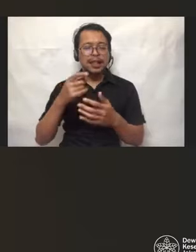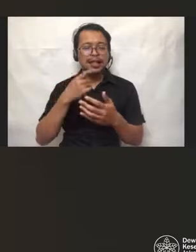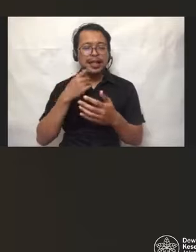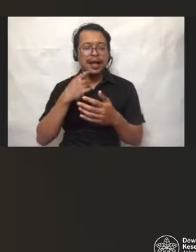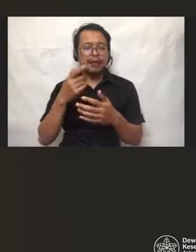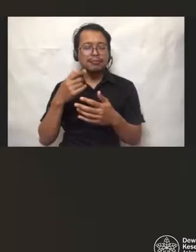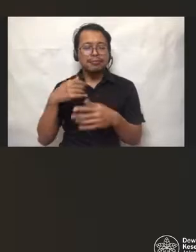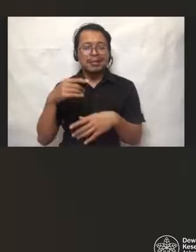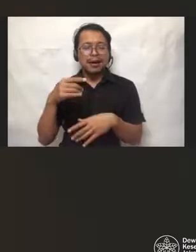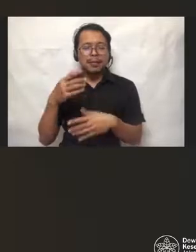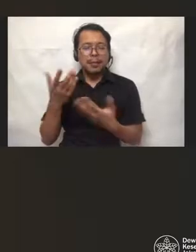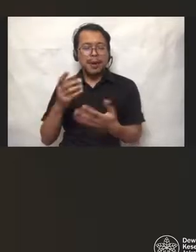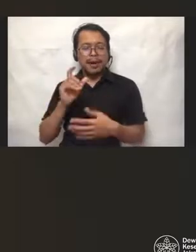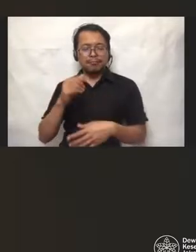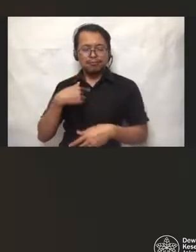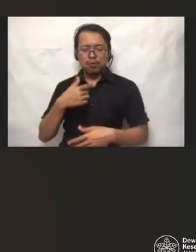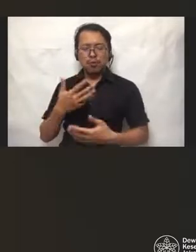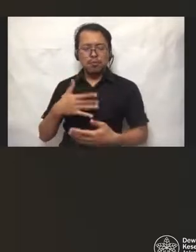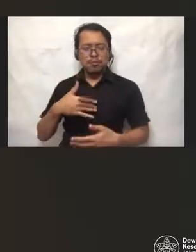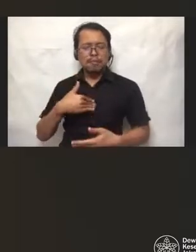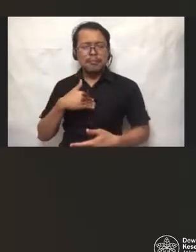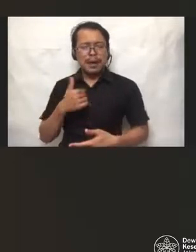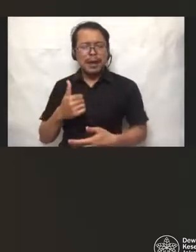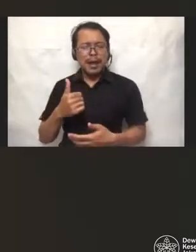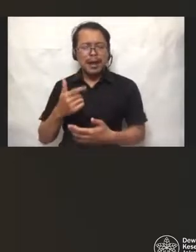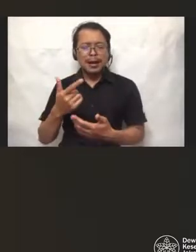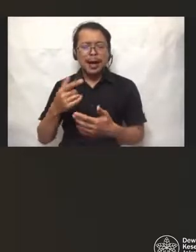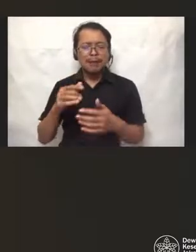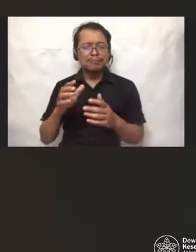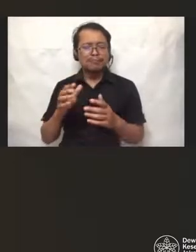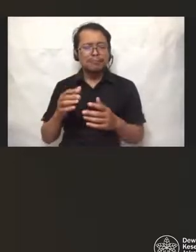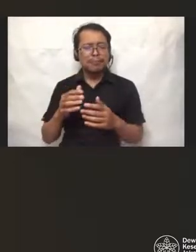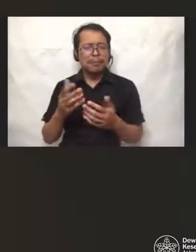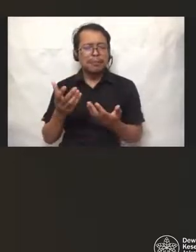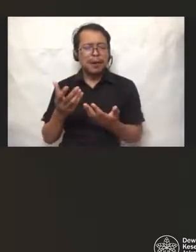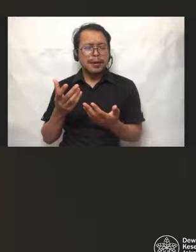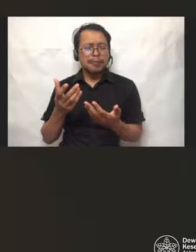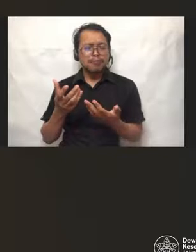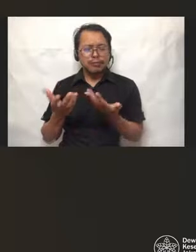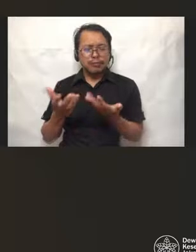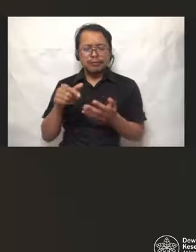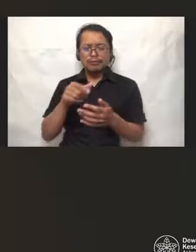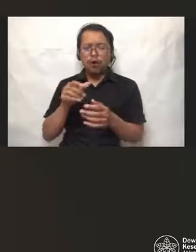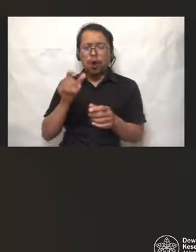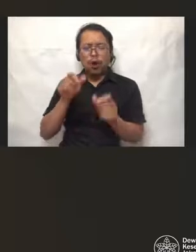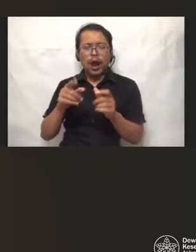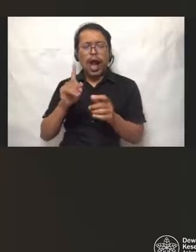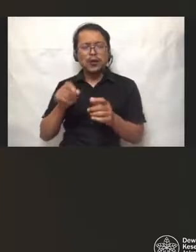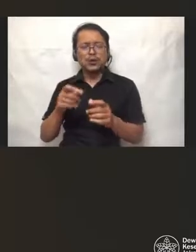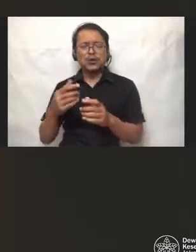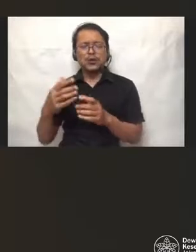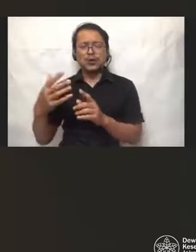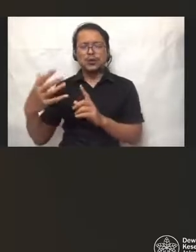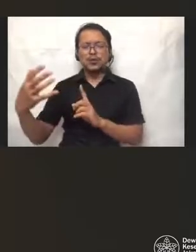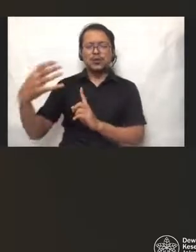diyakini, kendati harus melawan arus utama dan menghadapi berbagai intimidasi yang menyertai.